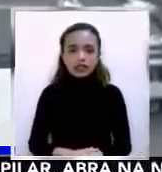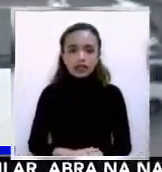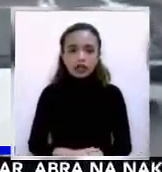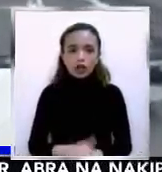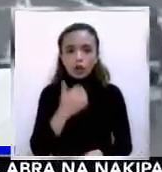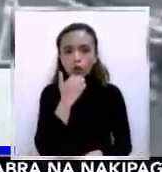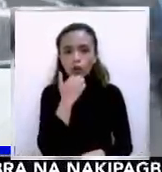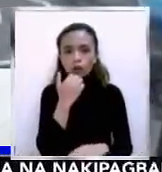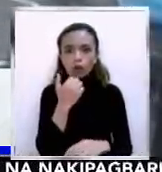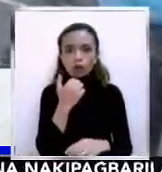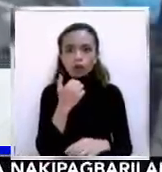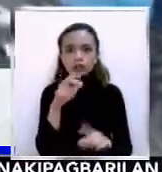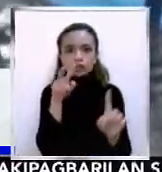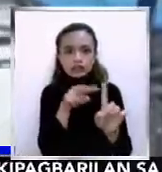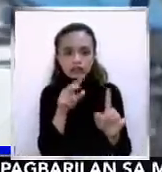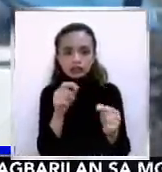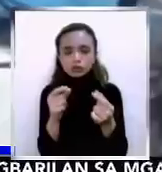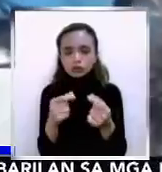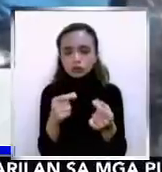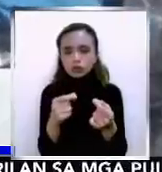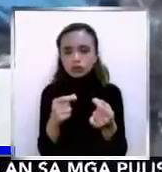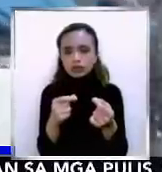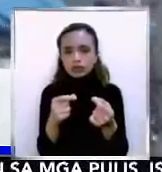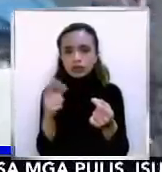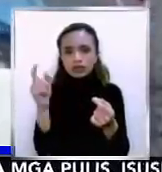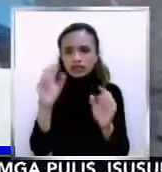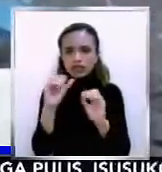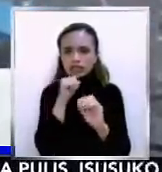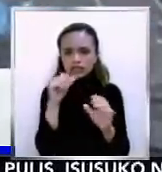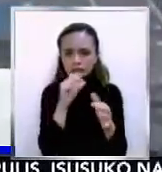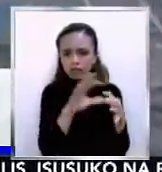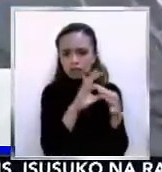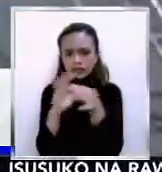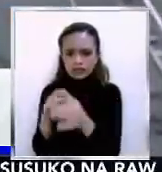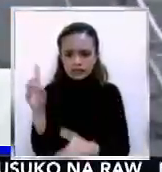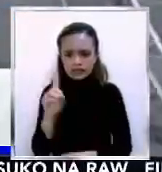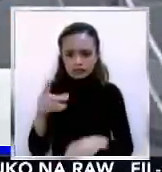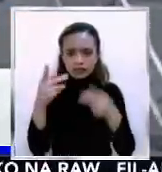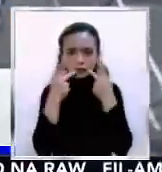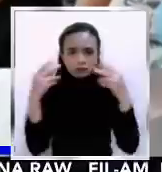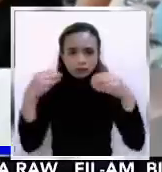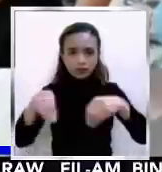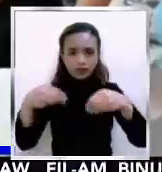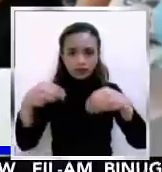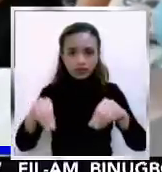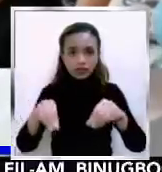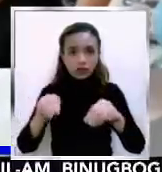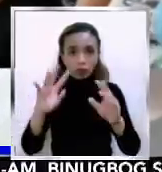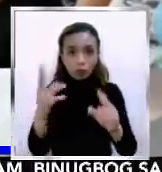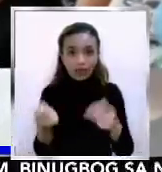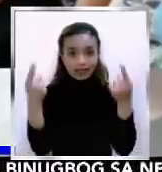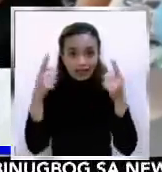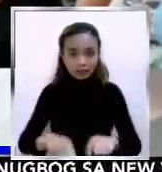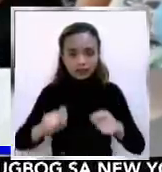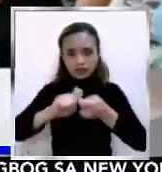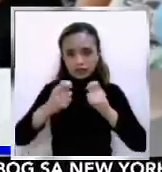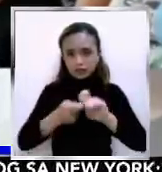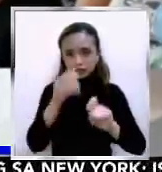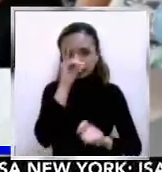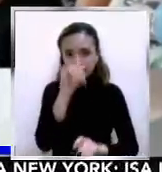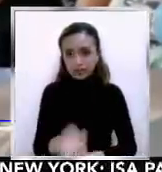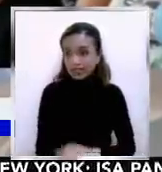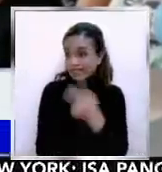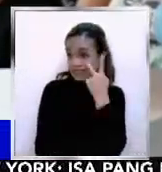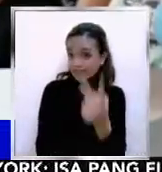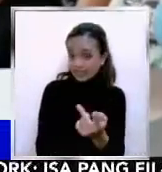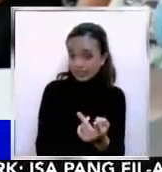umanong kinalaman sa pagbebenta ng Divisoria Public Market na nangyari sa termino ni Mayor Isko. Nakita niyo naman yung commitment ng tatay ko